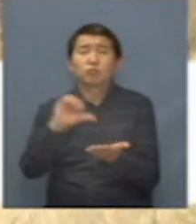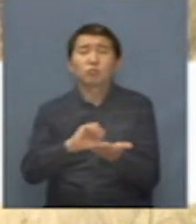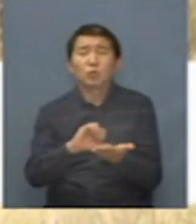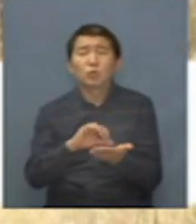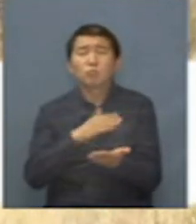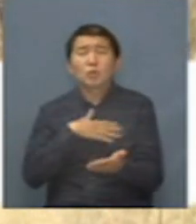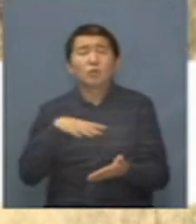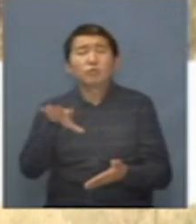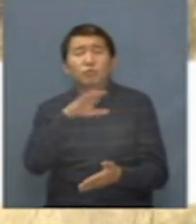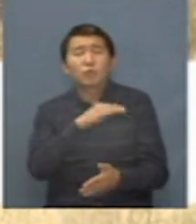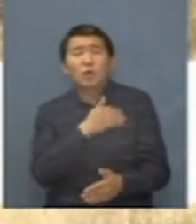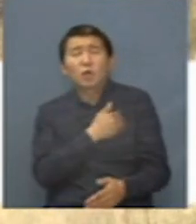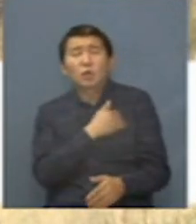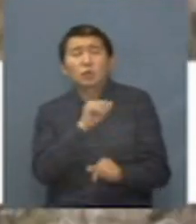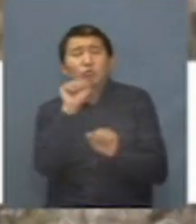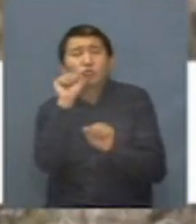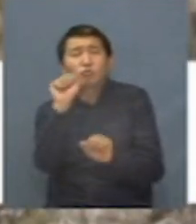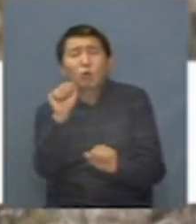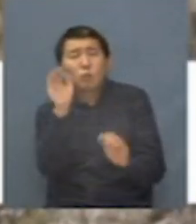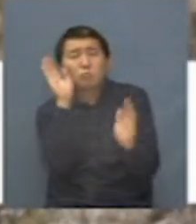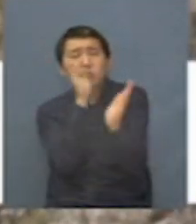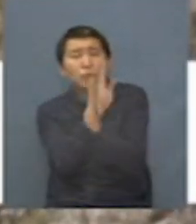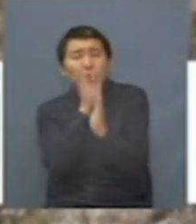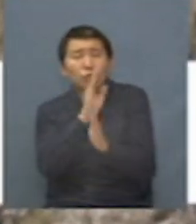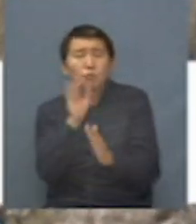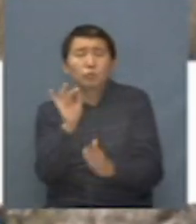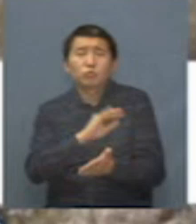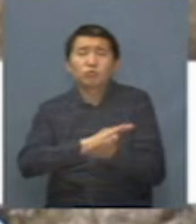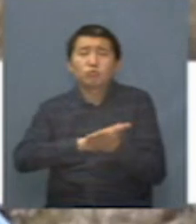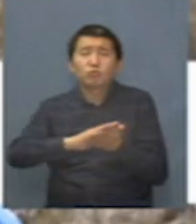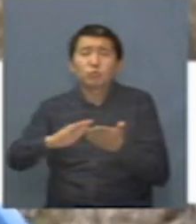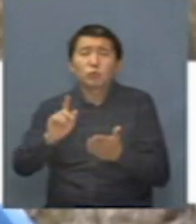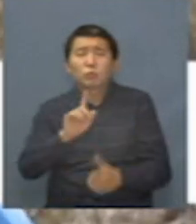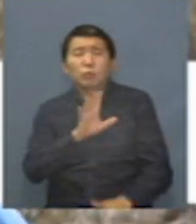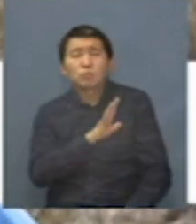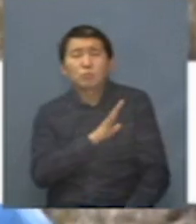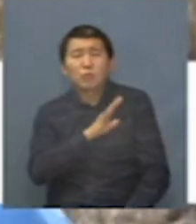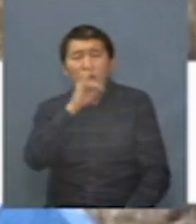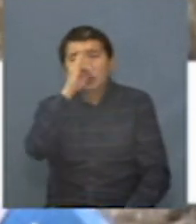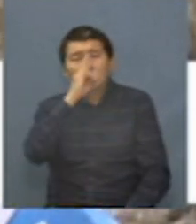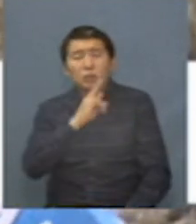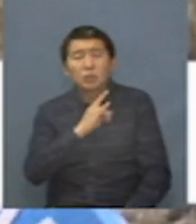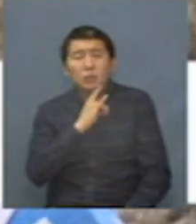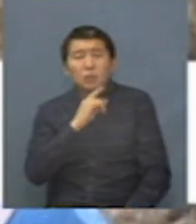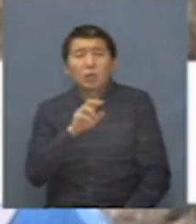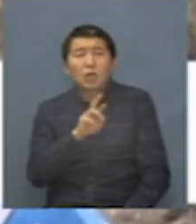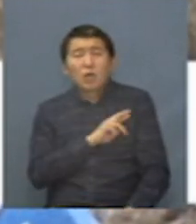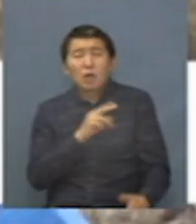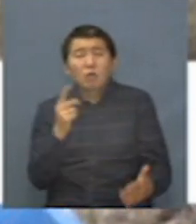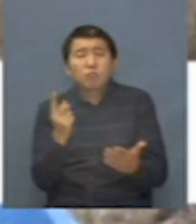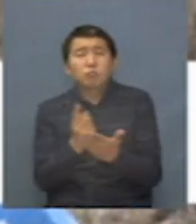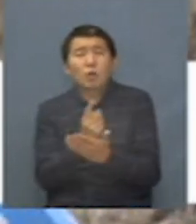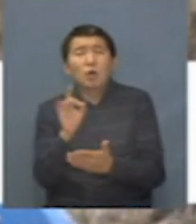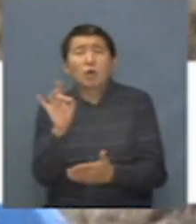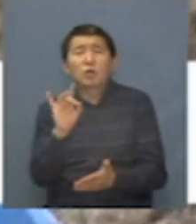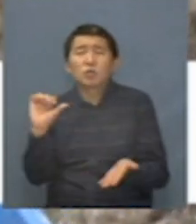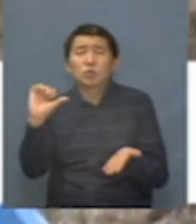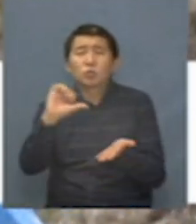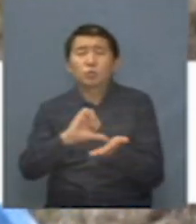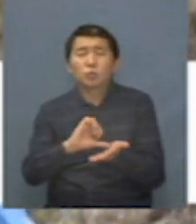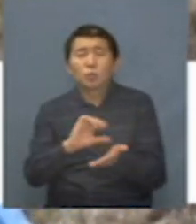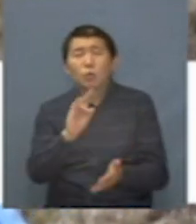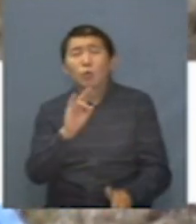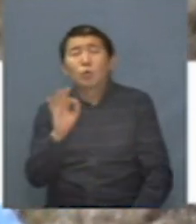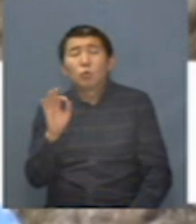және табиғатты таза сақтауға шақырамын. Мен Жасыл ел сарбаздары қатарында бірінші рет қатысып жүрмін осындай акцияларға. Бірақ та қоршаған ортаны